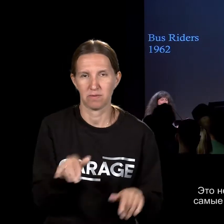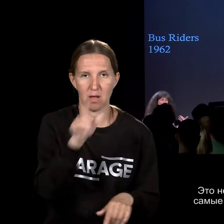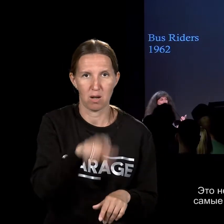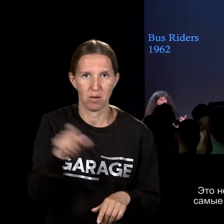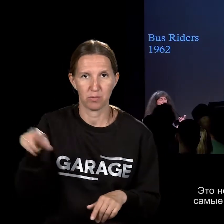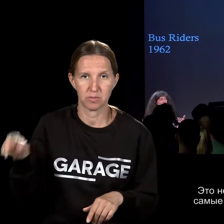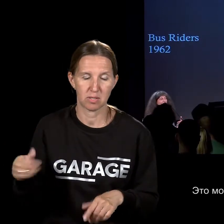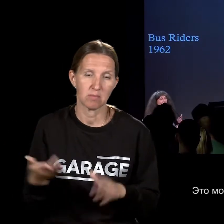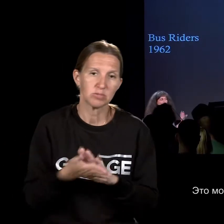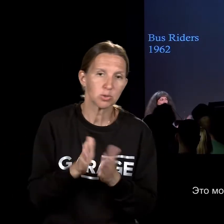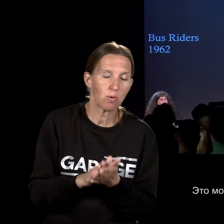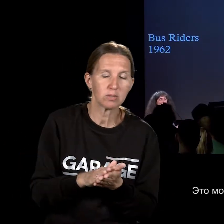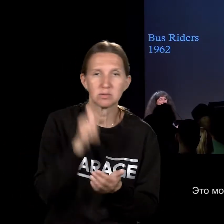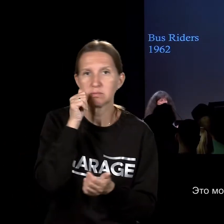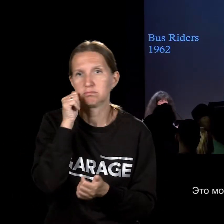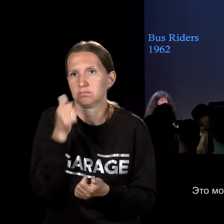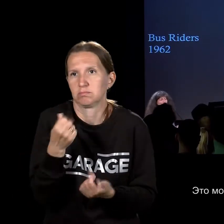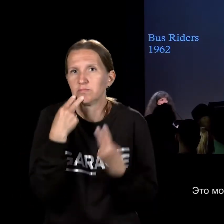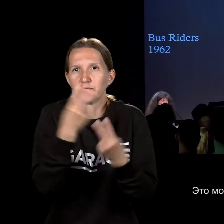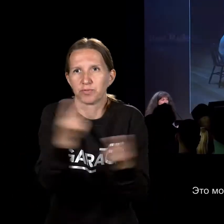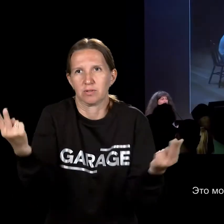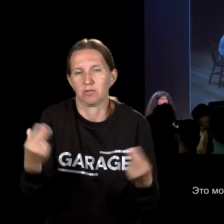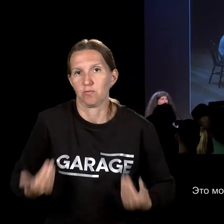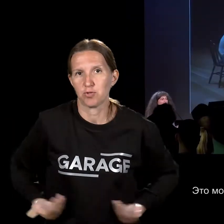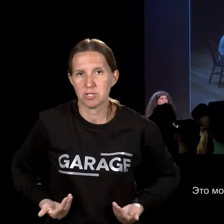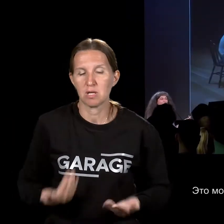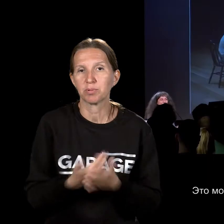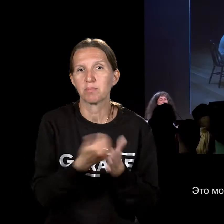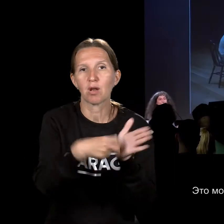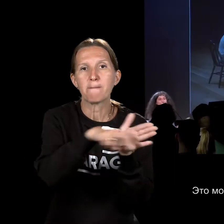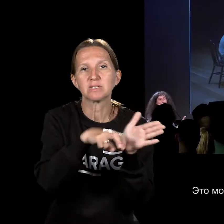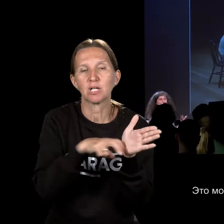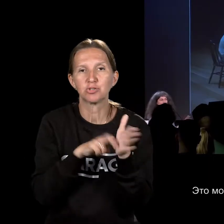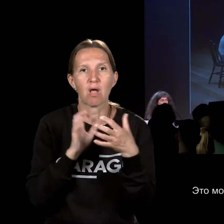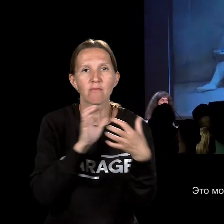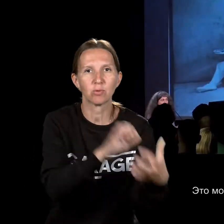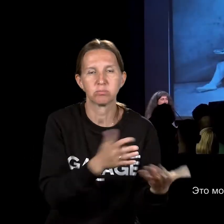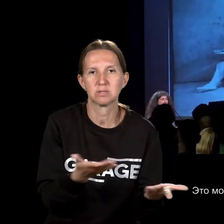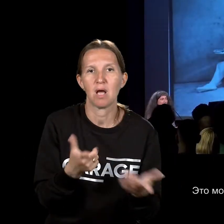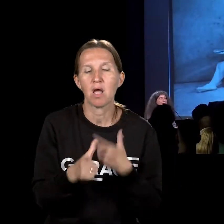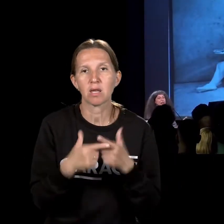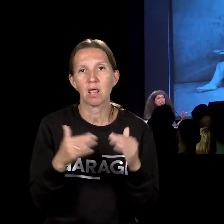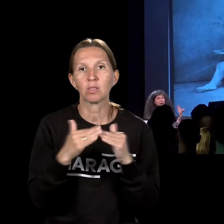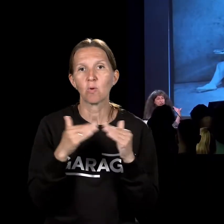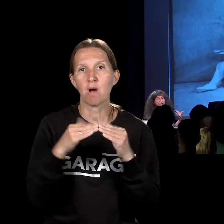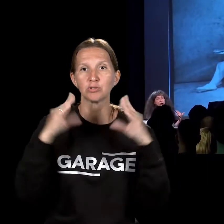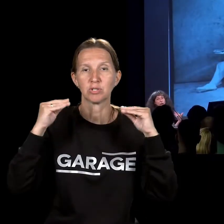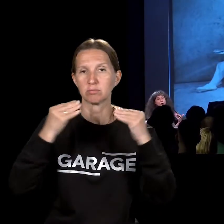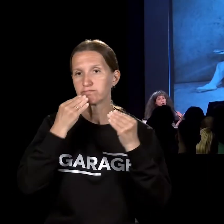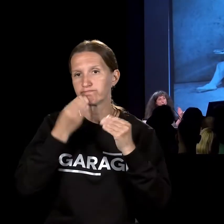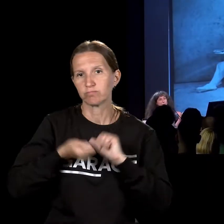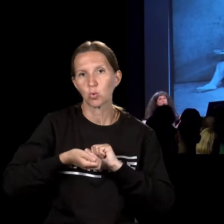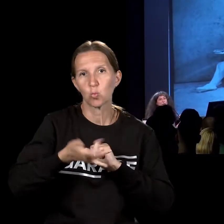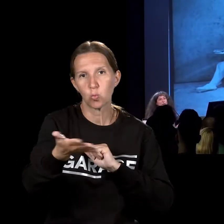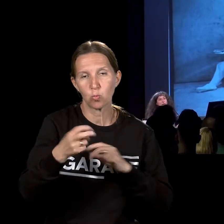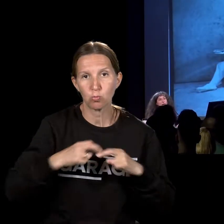мизансцены и ситуации. Это могут быть пассажиры автобуса, это может быть домашний ужин. И создает он